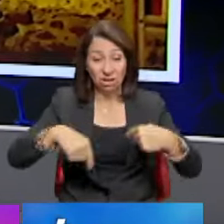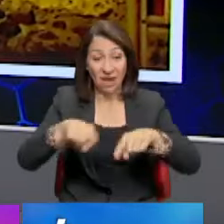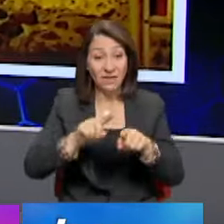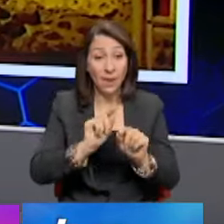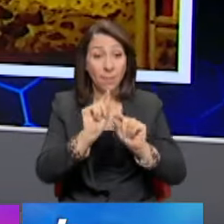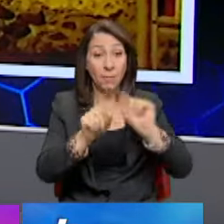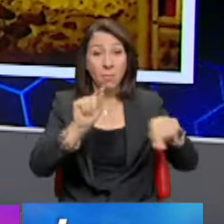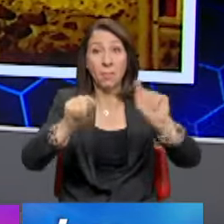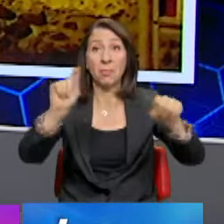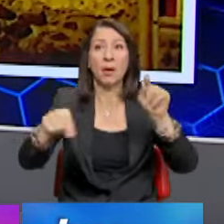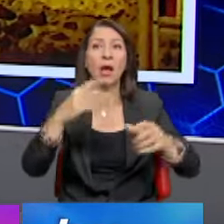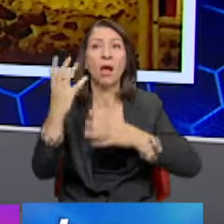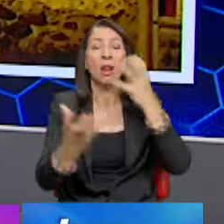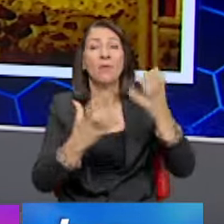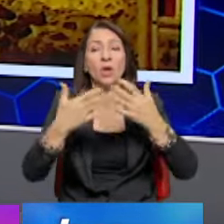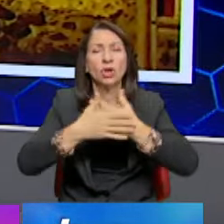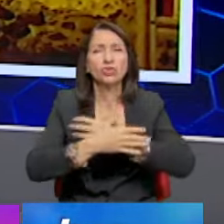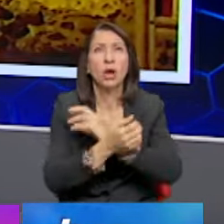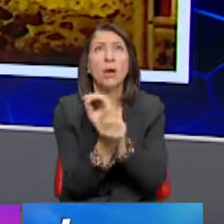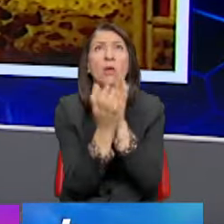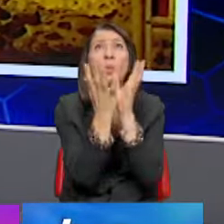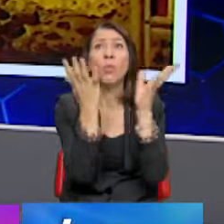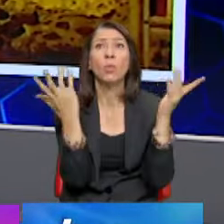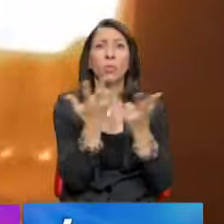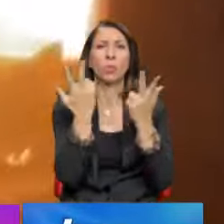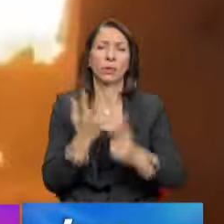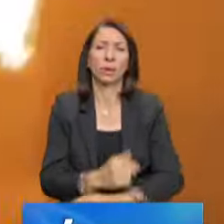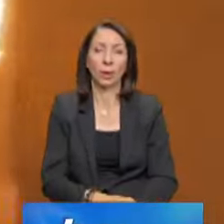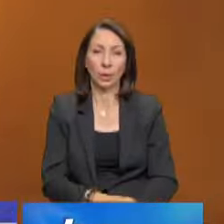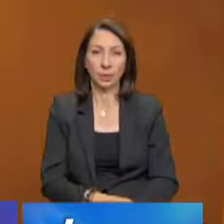binalara da sıçradı. Alevler geceyi aydınlattı.